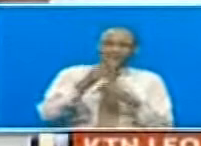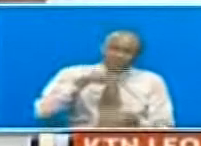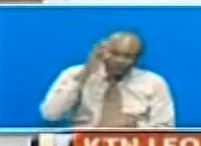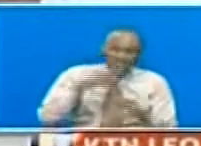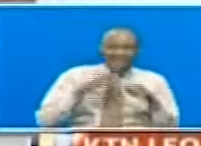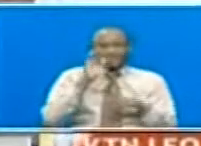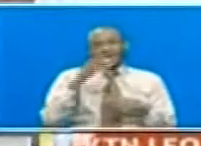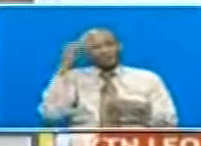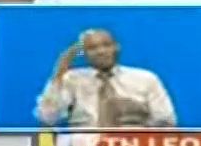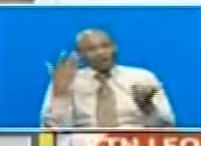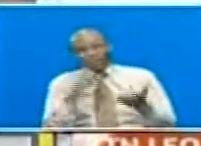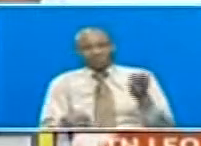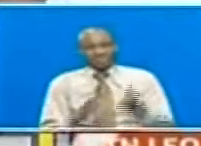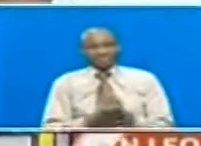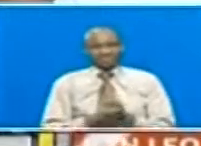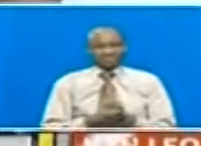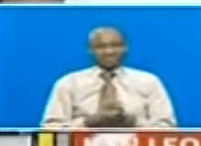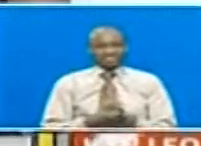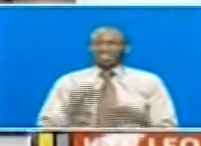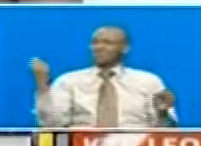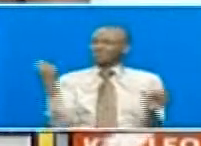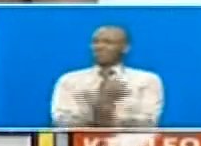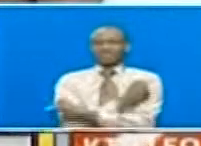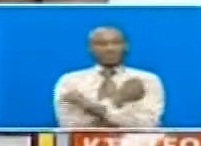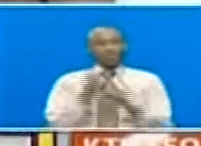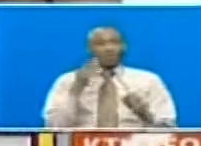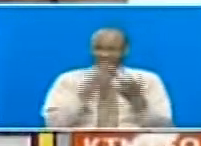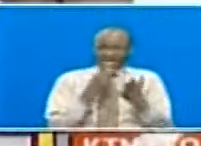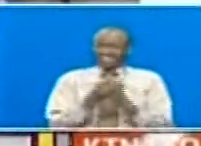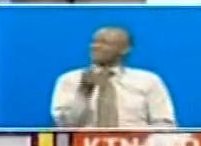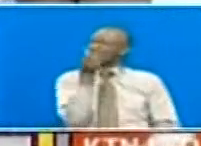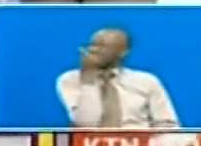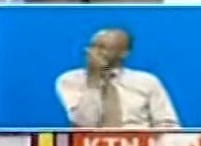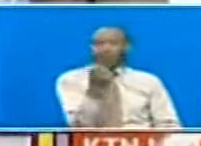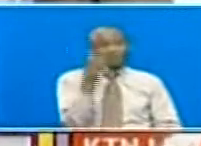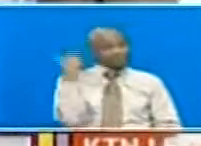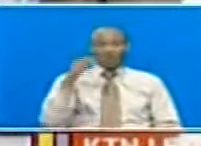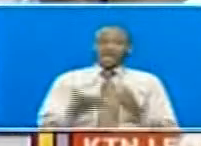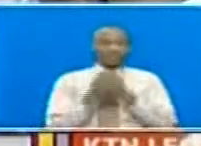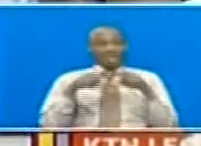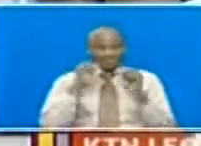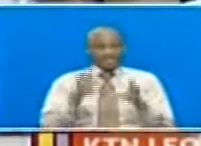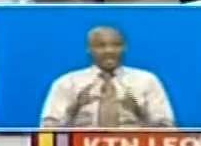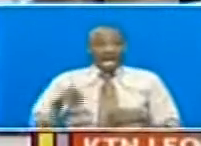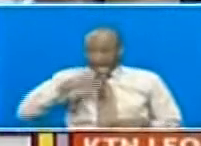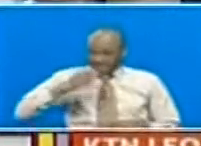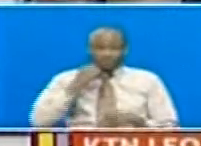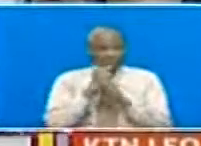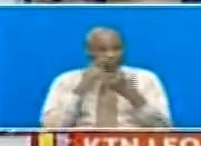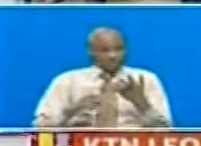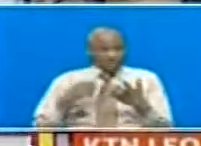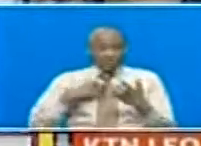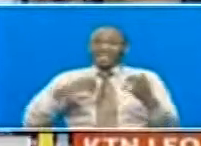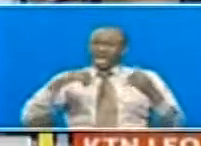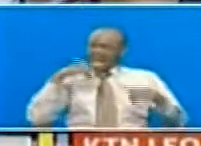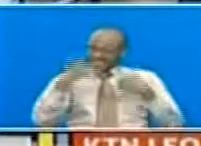maisha yenu ya baadaye? Huwezi kujikimu kimaisha. Pesa zilikuwa kidogo sana. Na sisi kusema kweli tulikuwa tukifanya ile